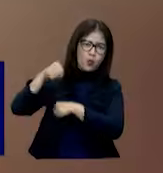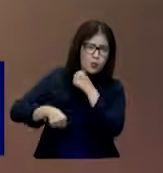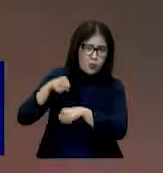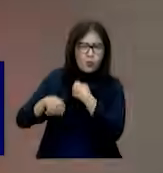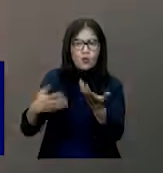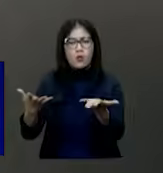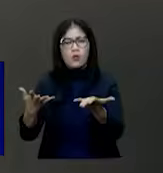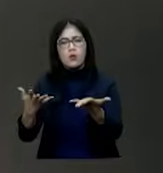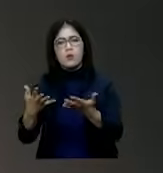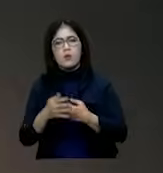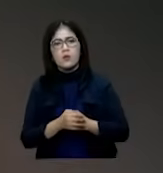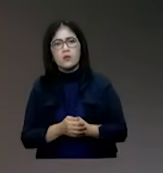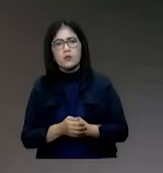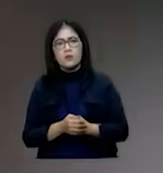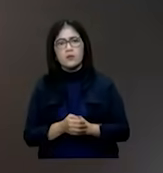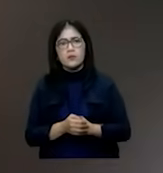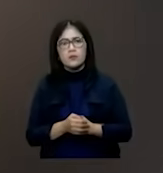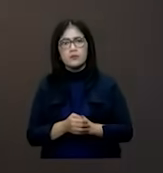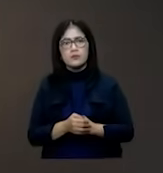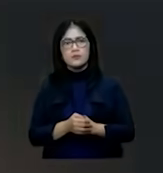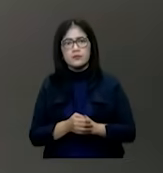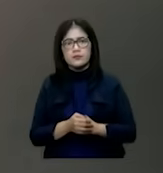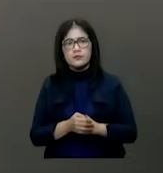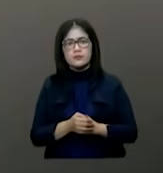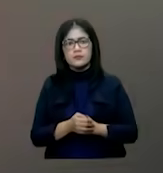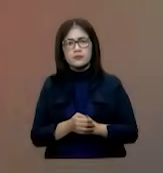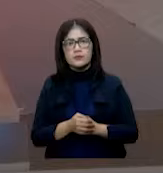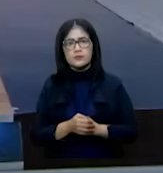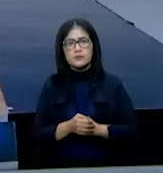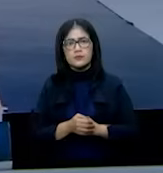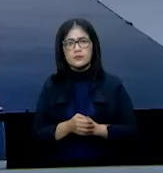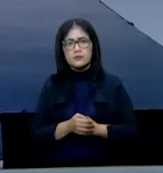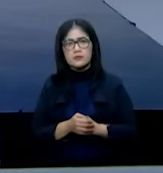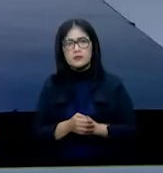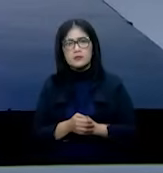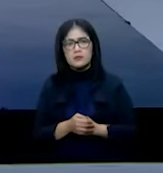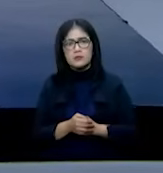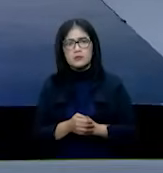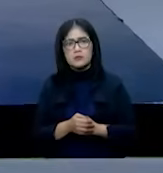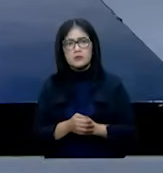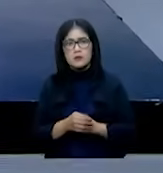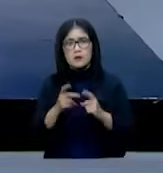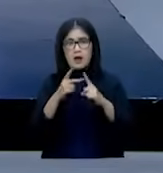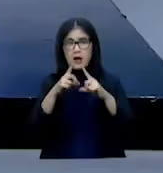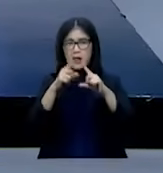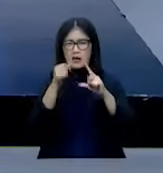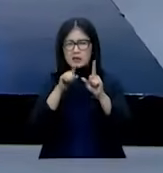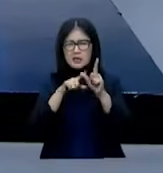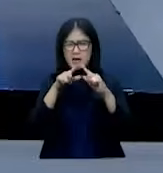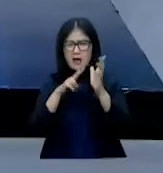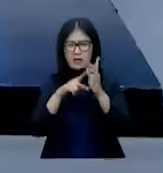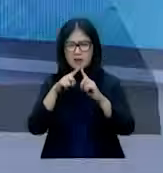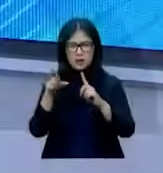Dari Kabupaten Bekasi, Jawa Barat, Ahmad Jauhari Lutfi, iNews melaporkan. Pemirsa, Haryanto, terduga pelaku